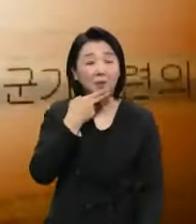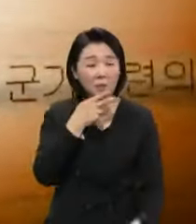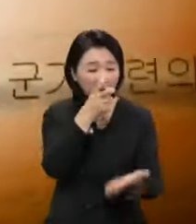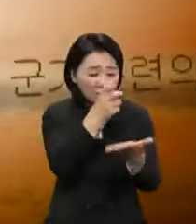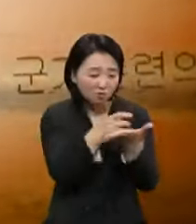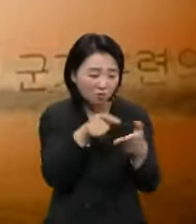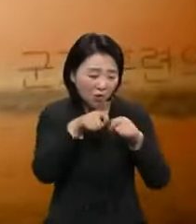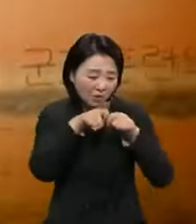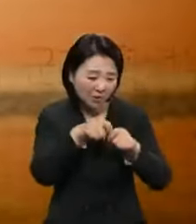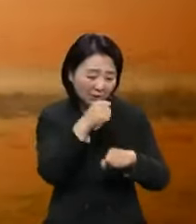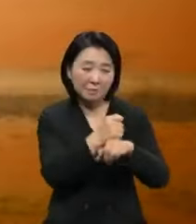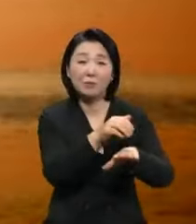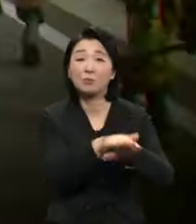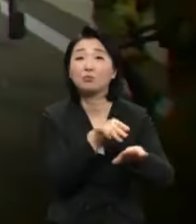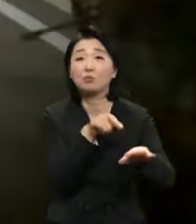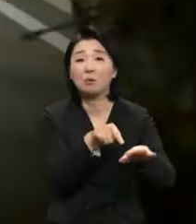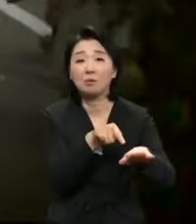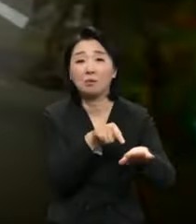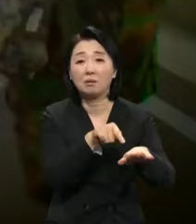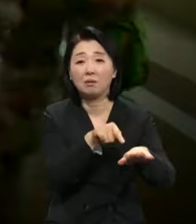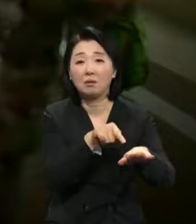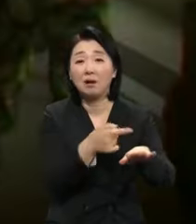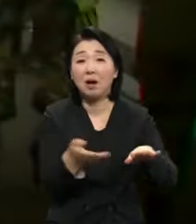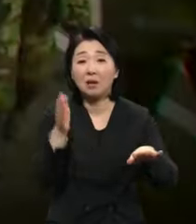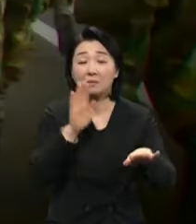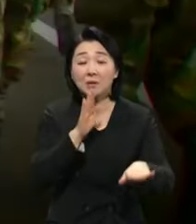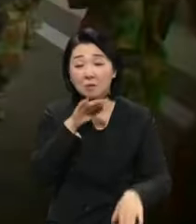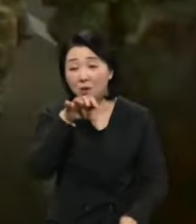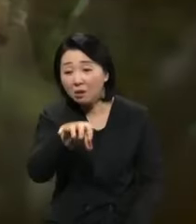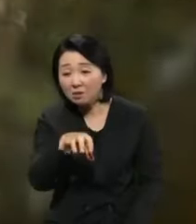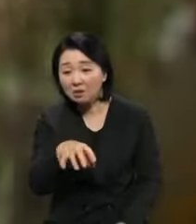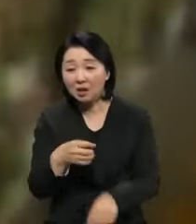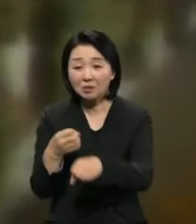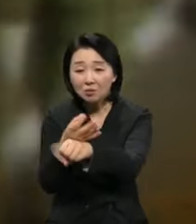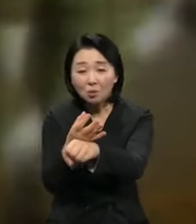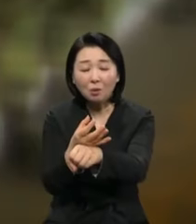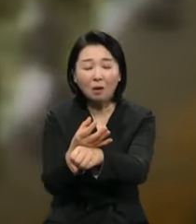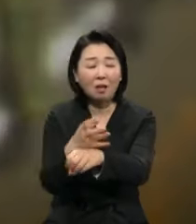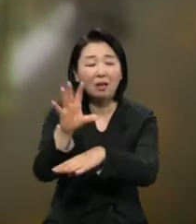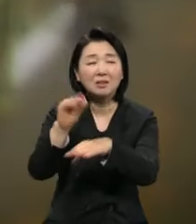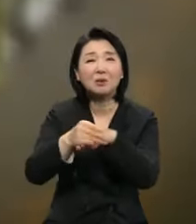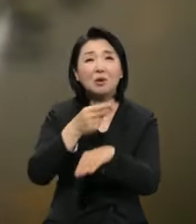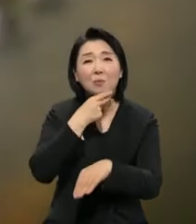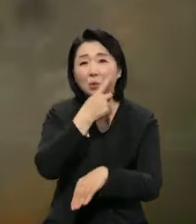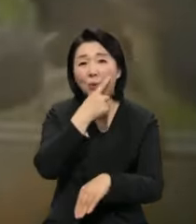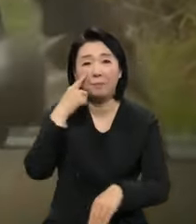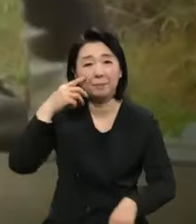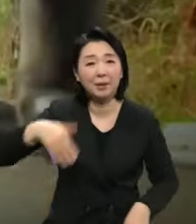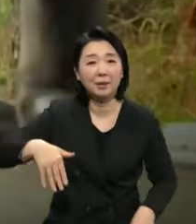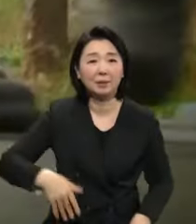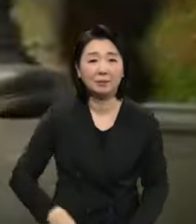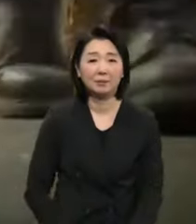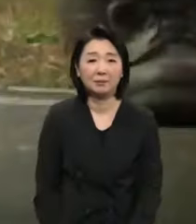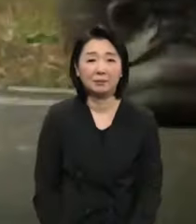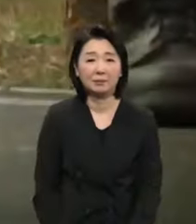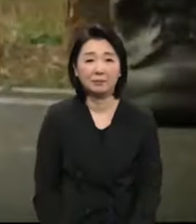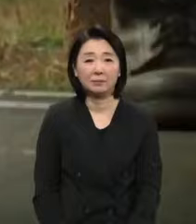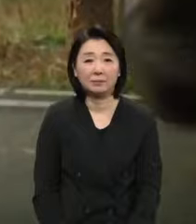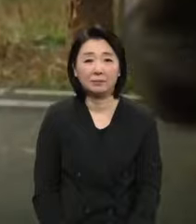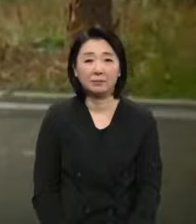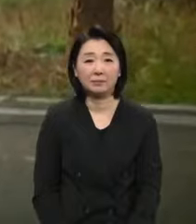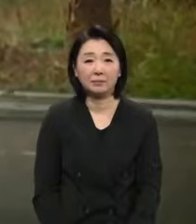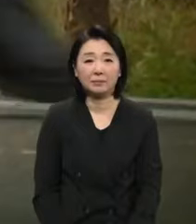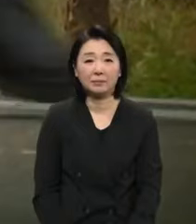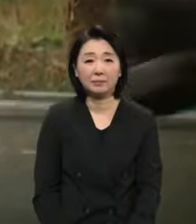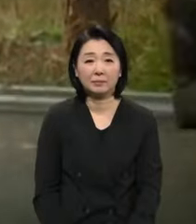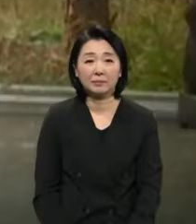규정을 자세히 만들어두고도 정작 현장에 제대로 적용되는지는 확인하지 못한 겁니다. JTBC